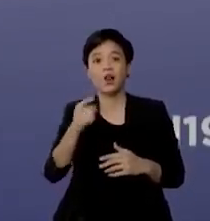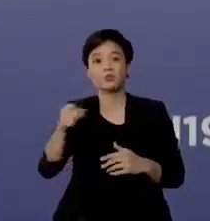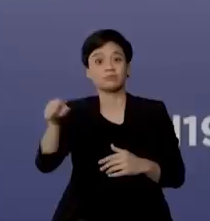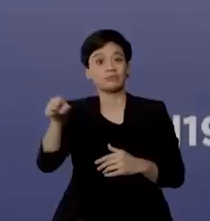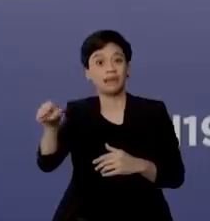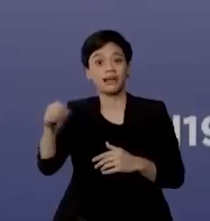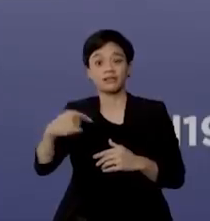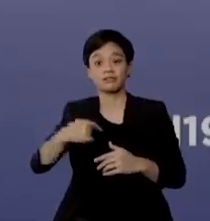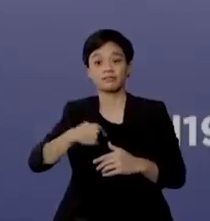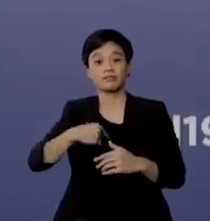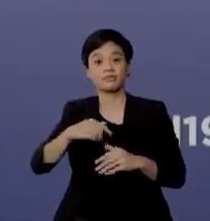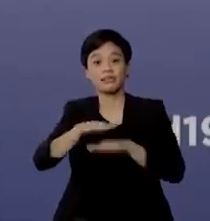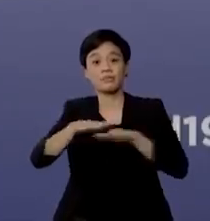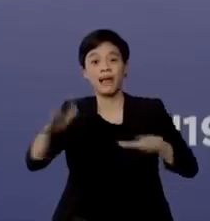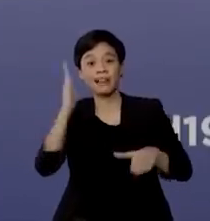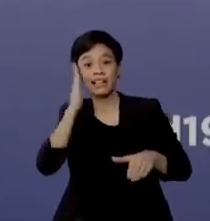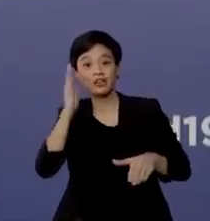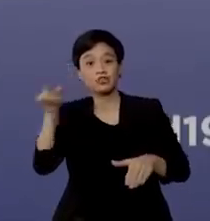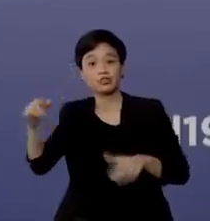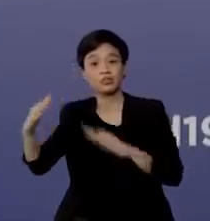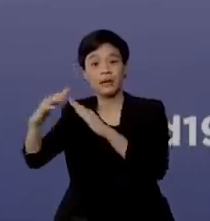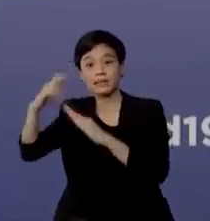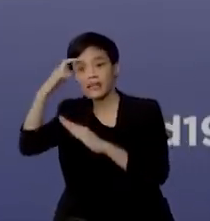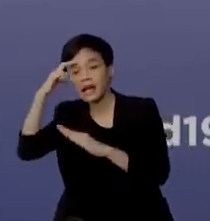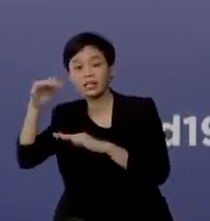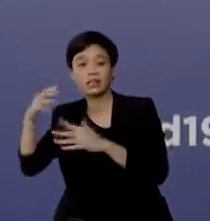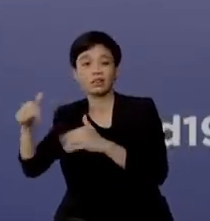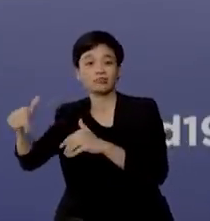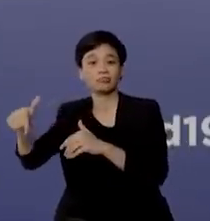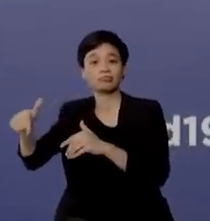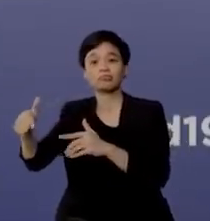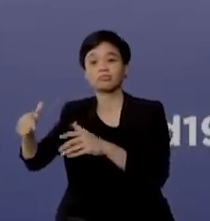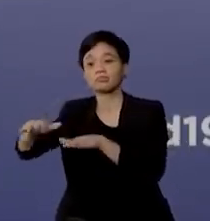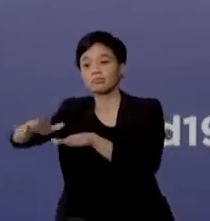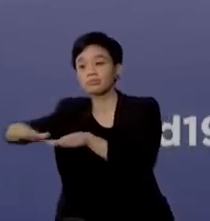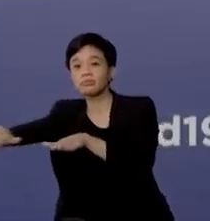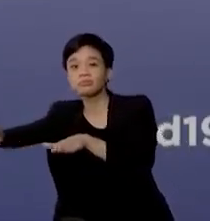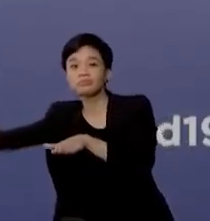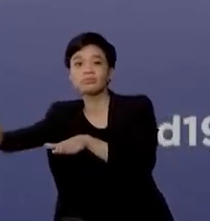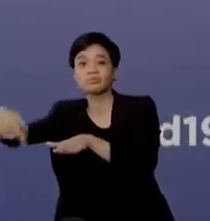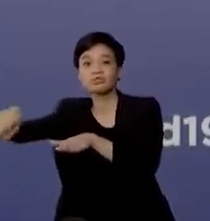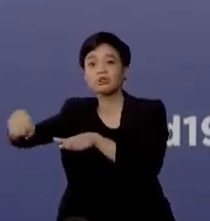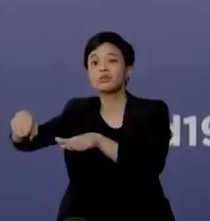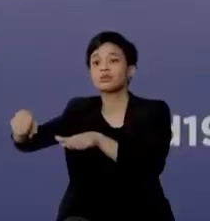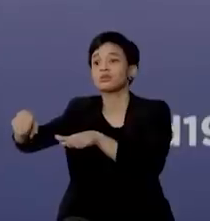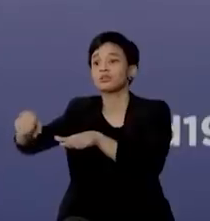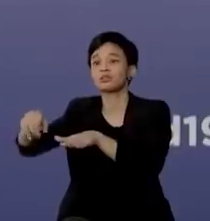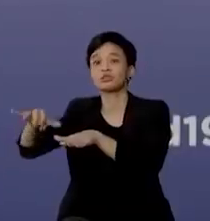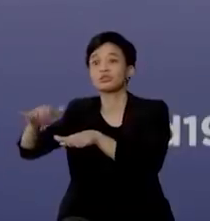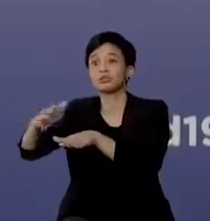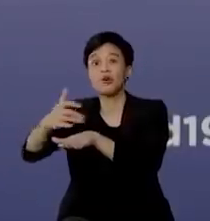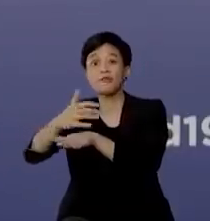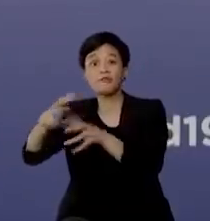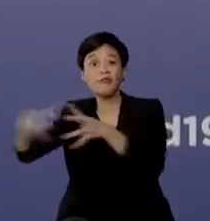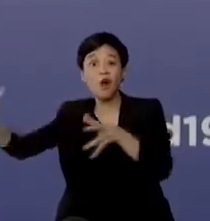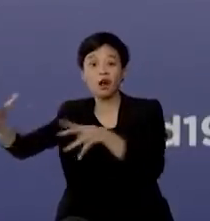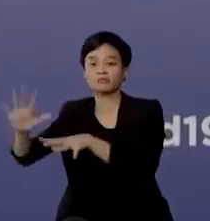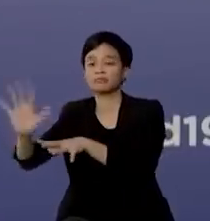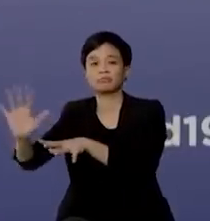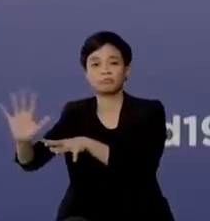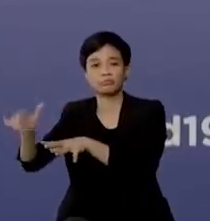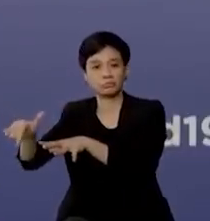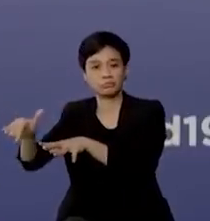tidur yang dipersiapkan untuk menangani copied 19 ini tidak 100% terisi